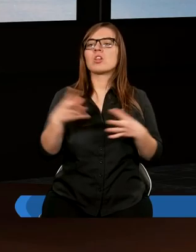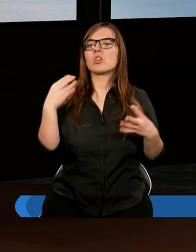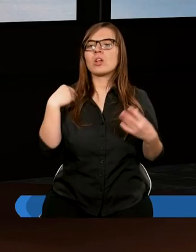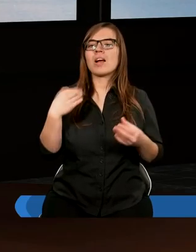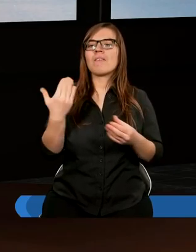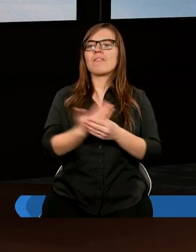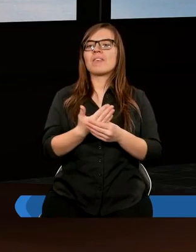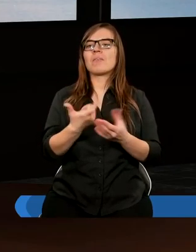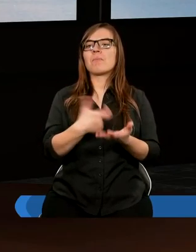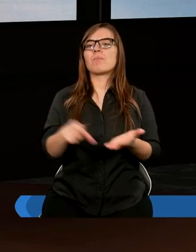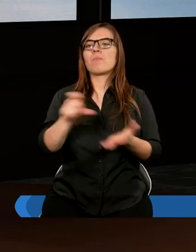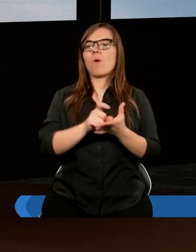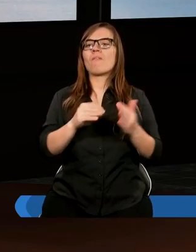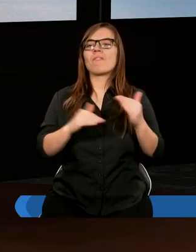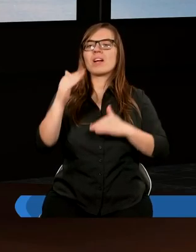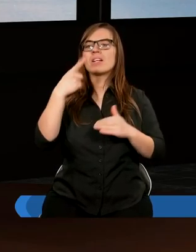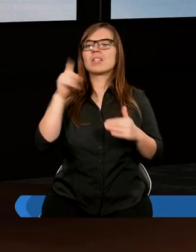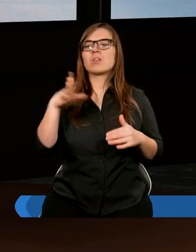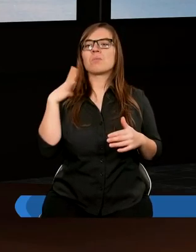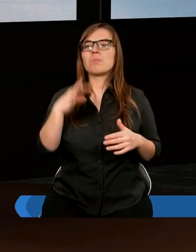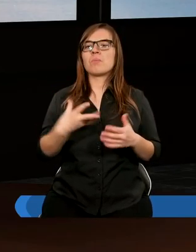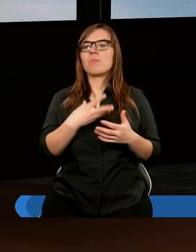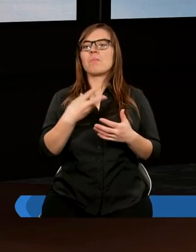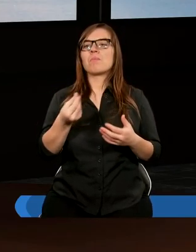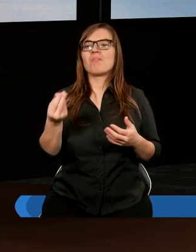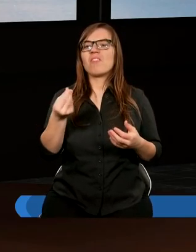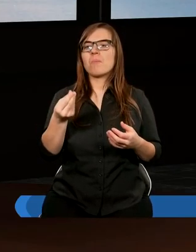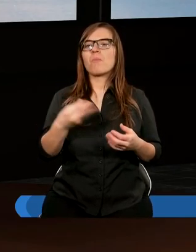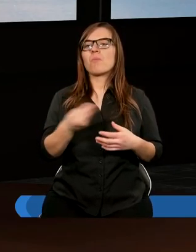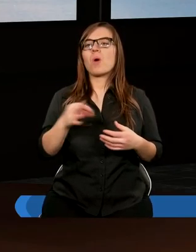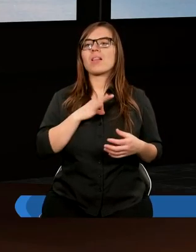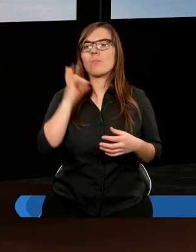firmie podwyżkę większą, niż była pensja mojego męża.